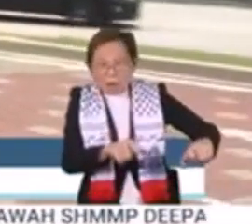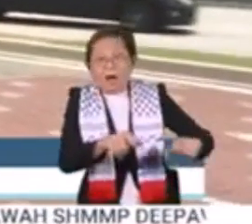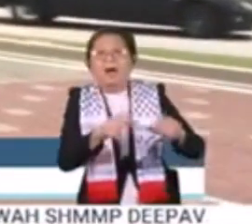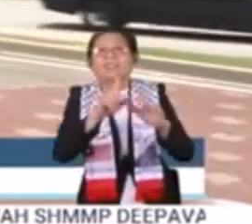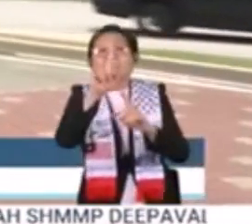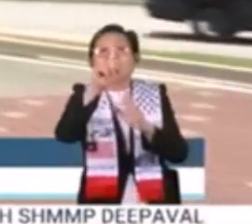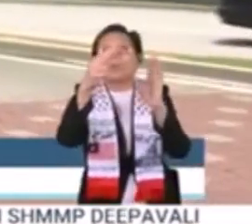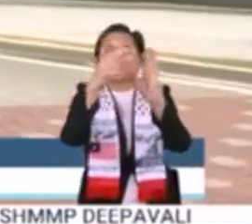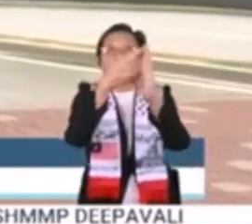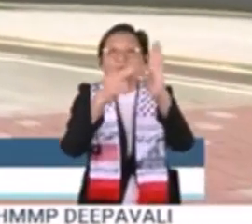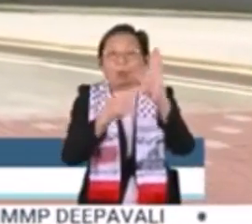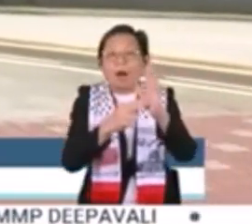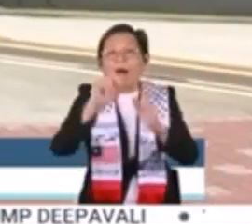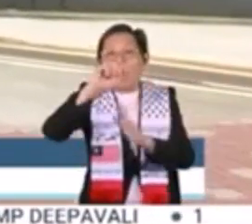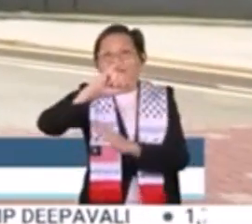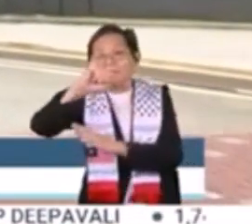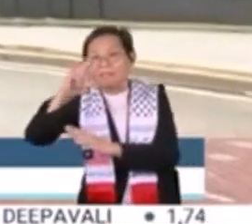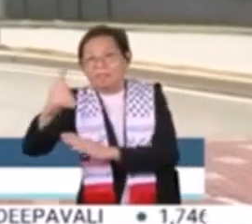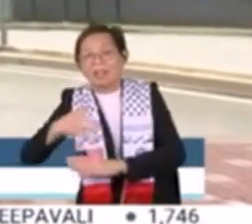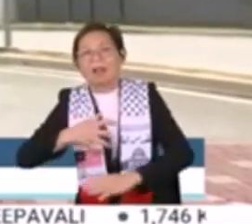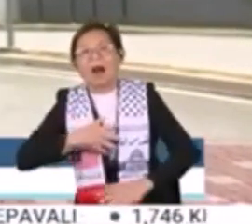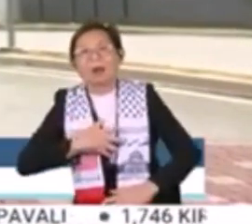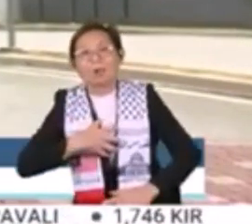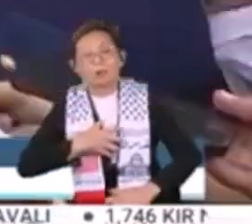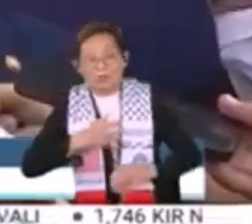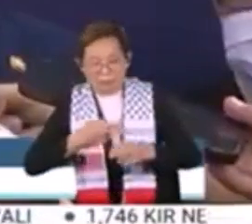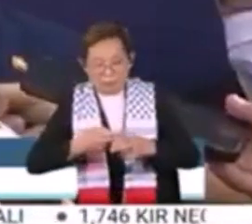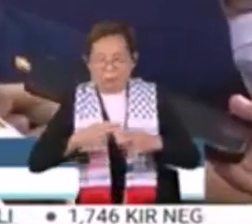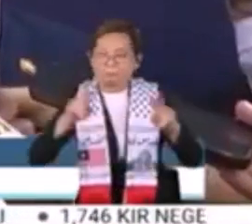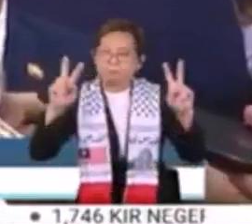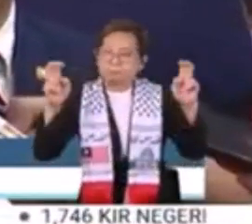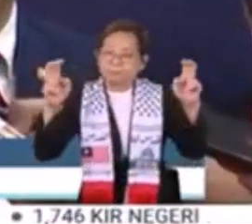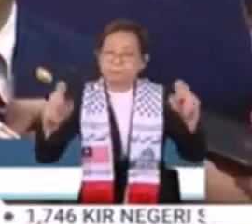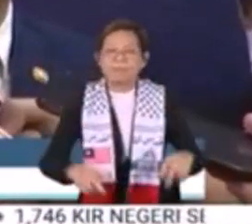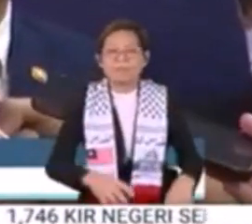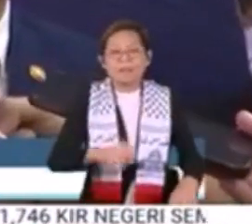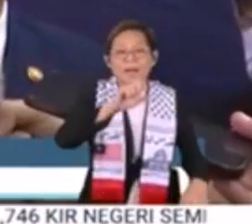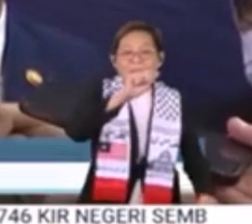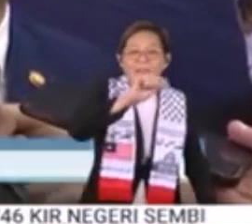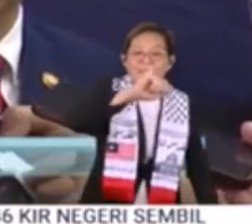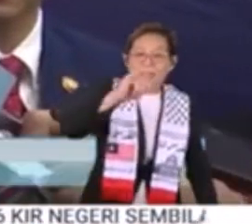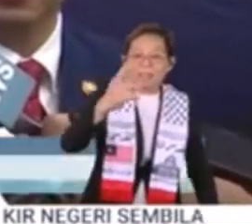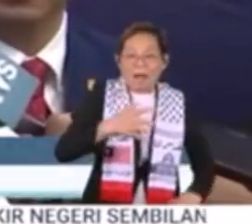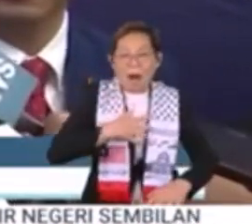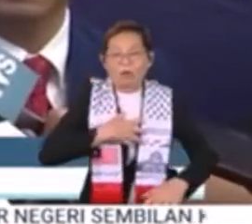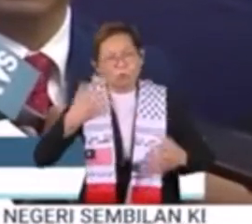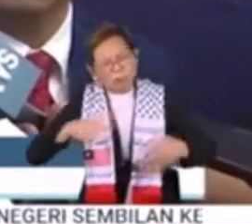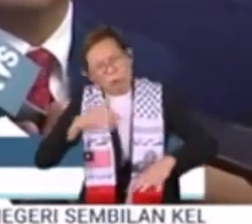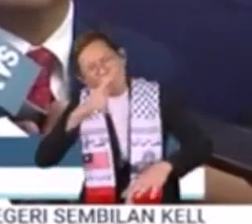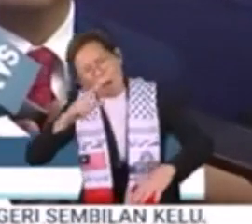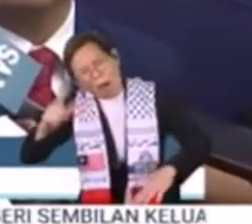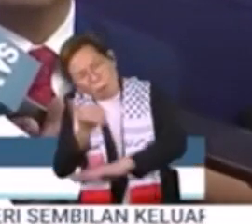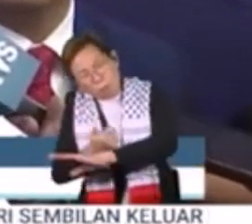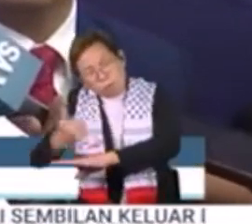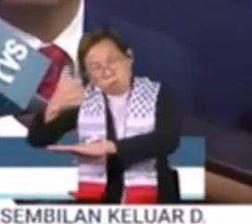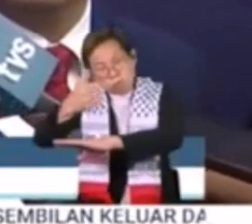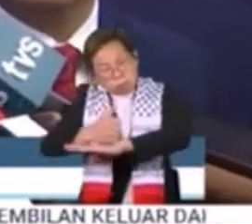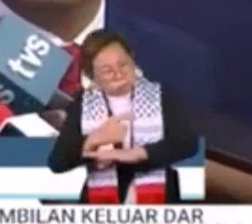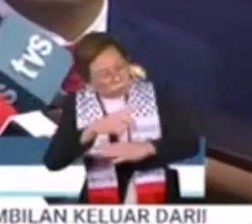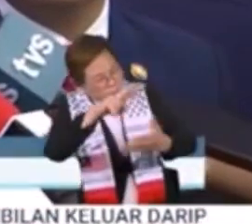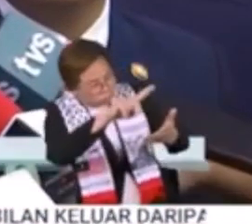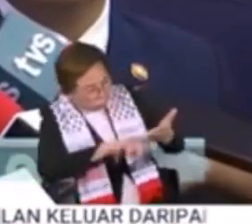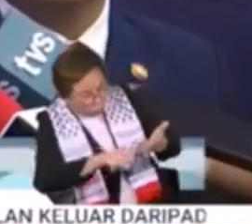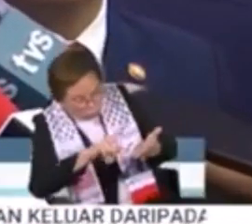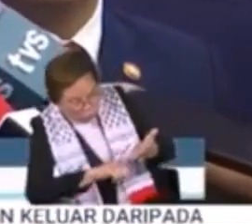yang dinamakan jawatankuasa aduan. So, jawatankuasa aduan ini dah lama set up ada untuk menyiasat misconduct